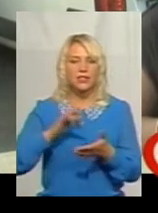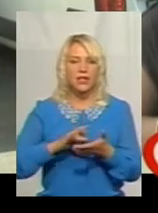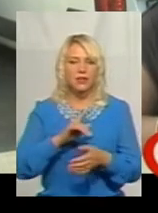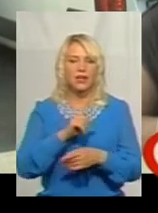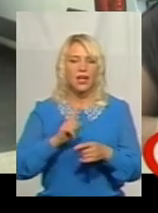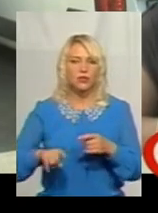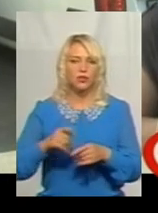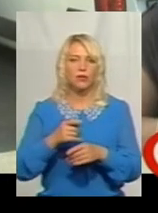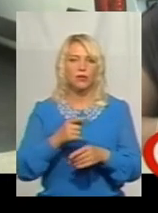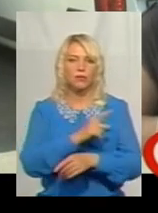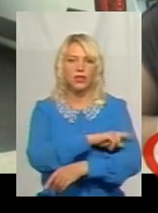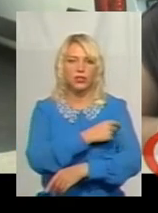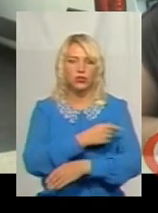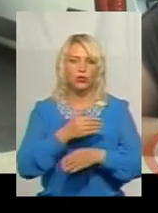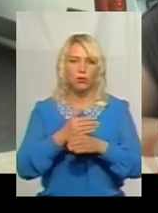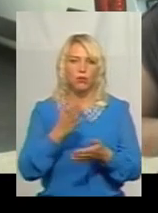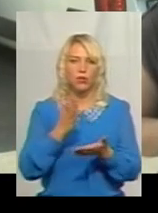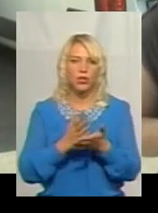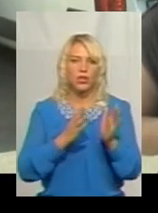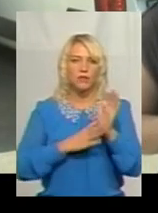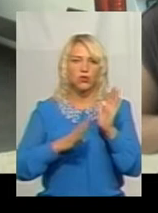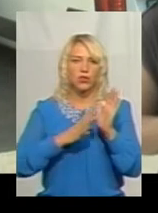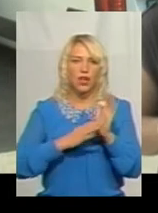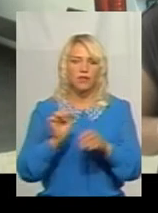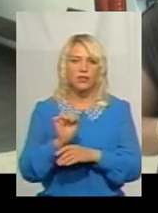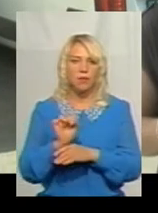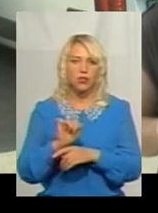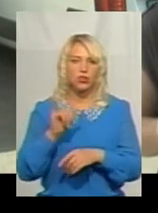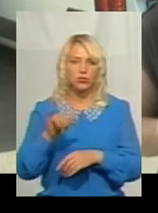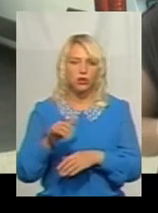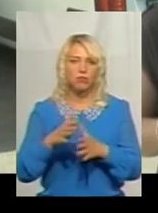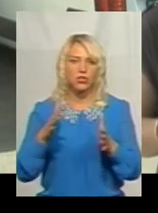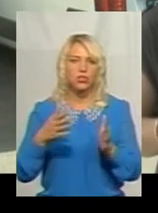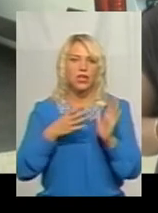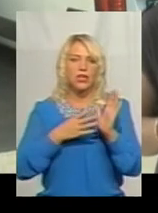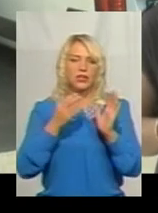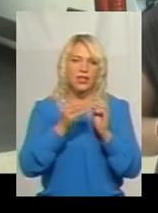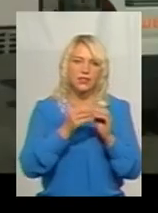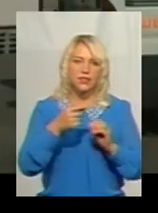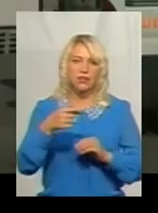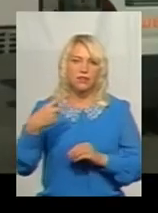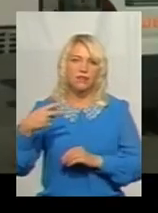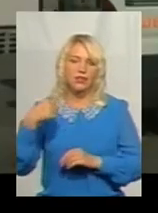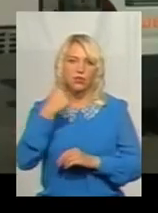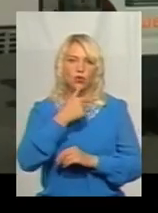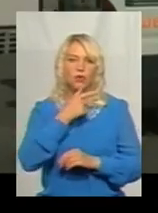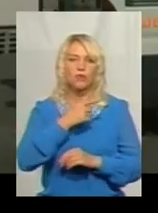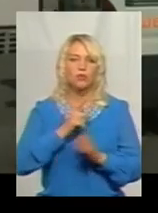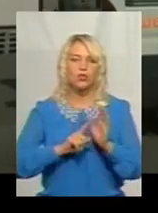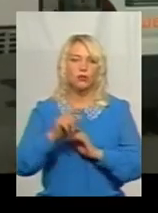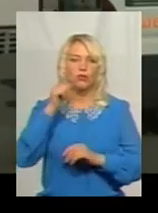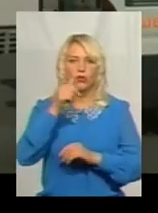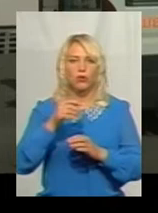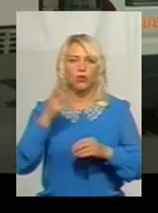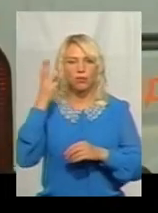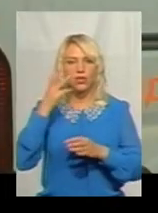та медицини катастроф налічує 99 машин. Більшості з них виповнилося 10-20 років. Від початку року в Хмельницькому